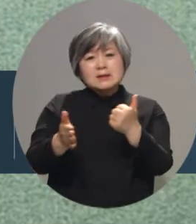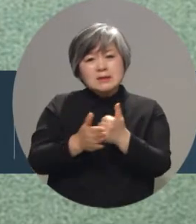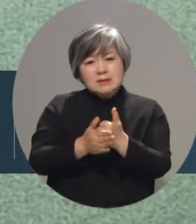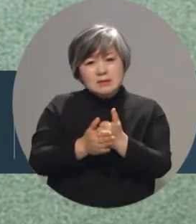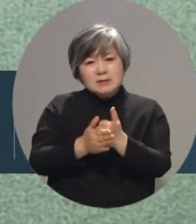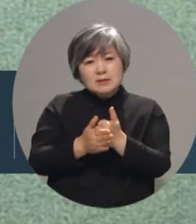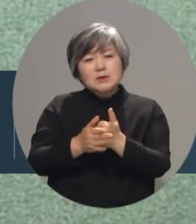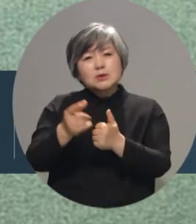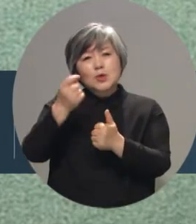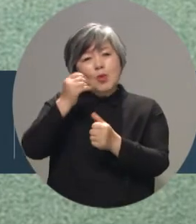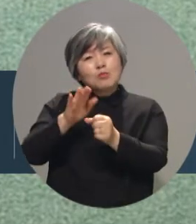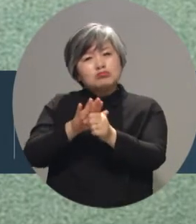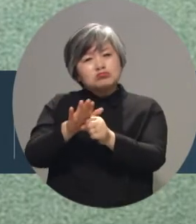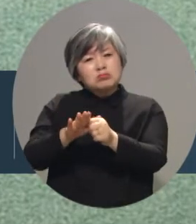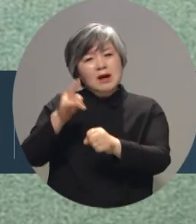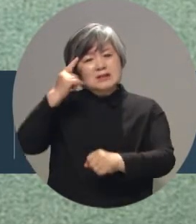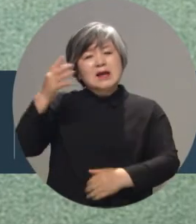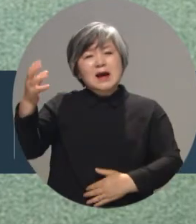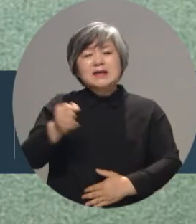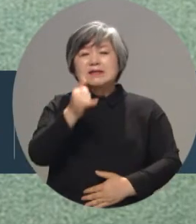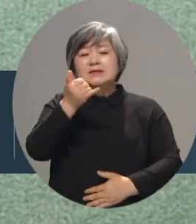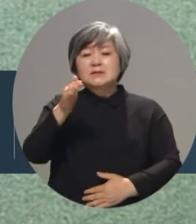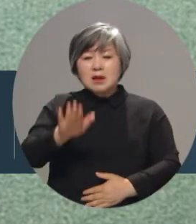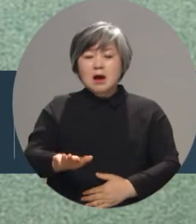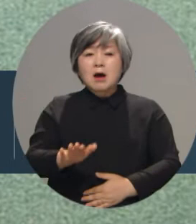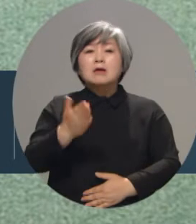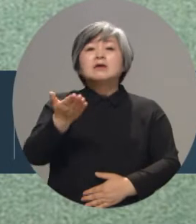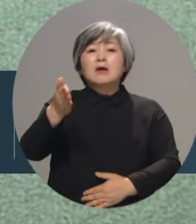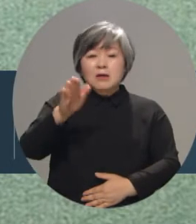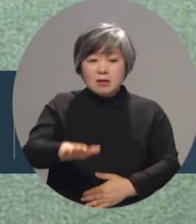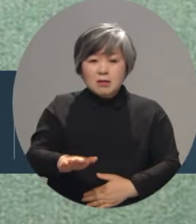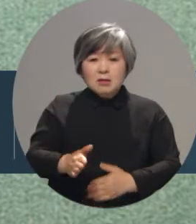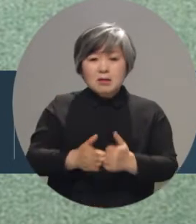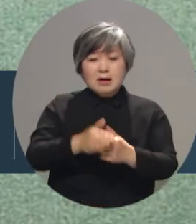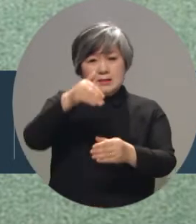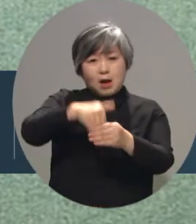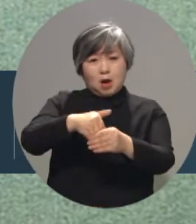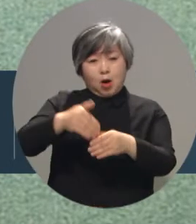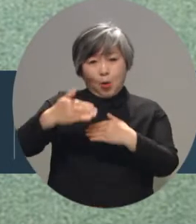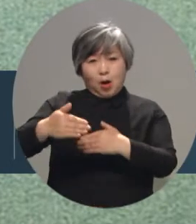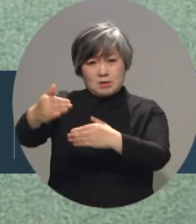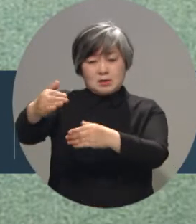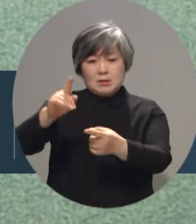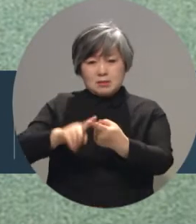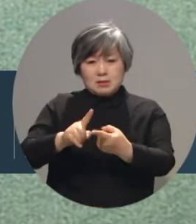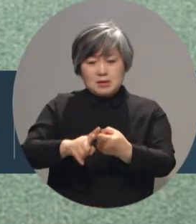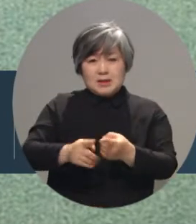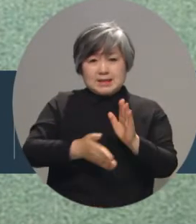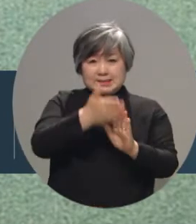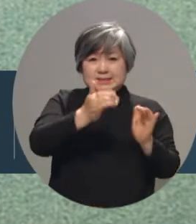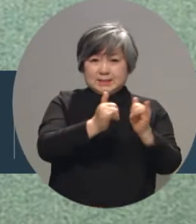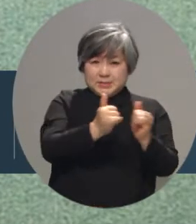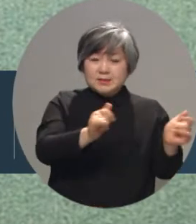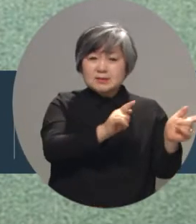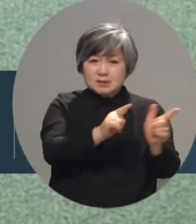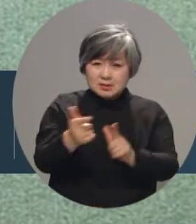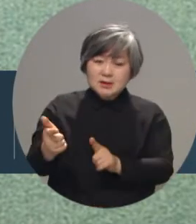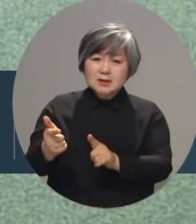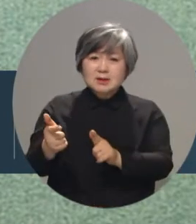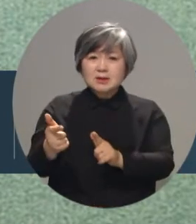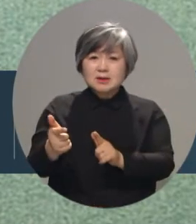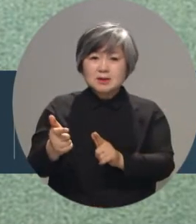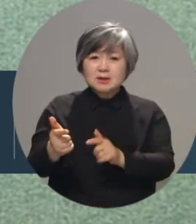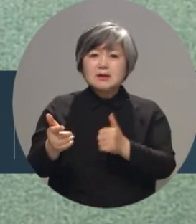측은지심이 좀 있었기는 합니다. 하지만 선거 과정을 통해서 우리 시민들께서